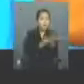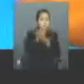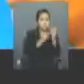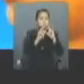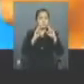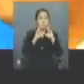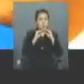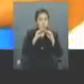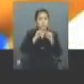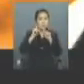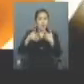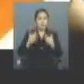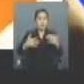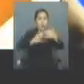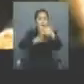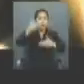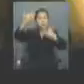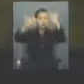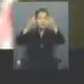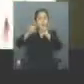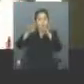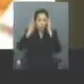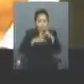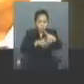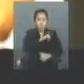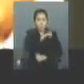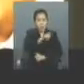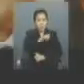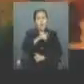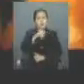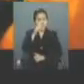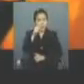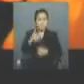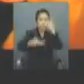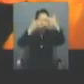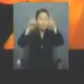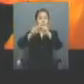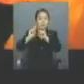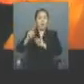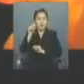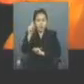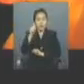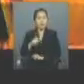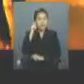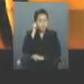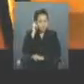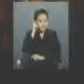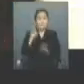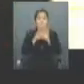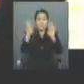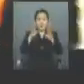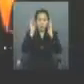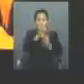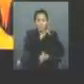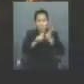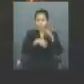การที่ประชาชนสามารถเข้าใช้บริการหรือจัดกิจกรรมต่างๆได้โดยคาดว่าจะสามารถเปิดให้บริการอย่างเต็มรู